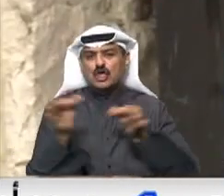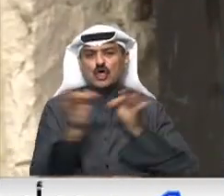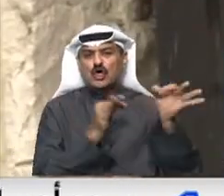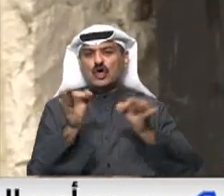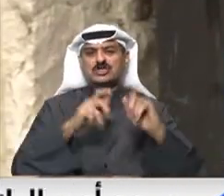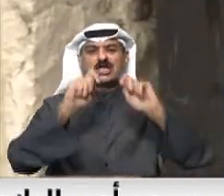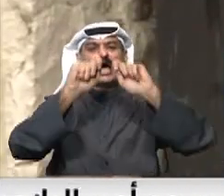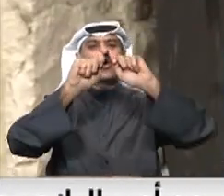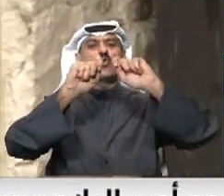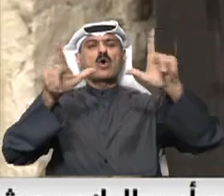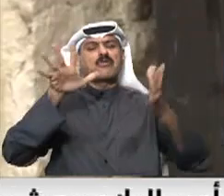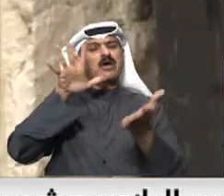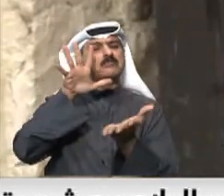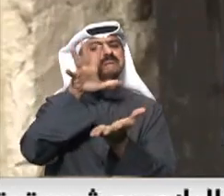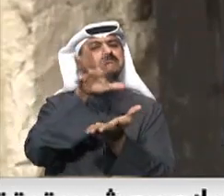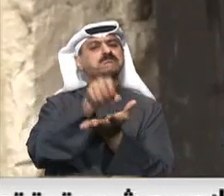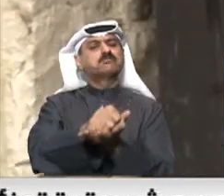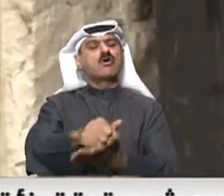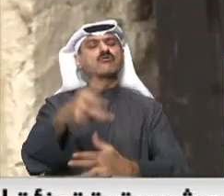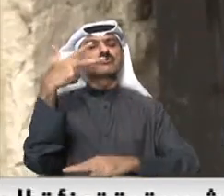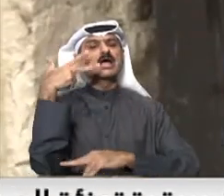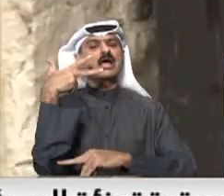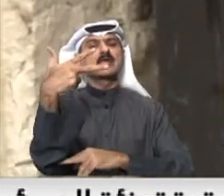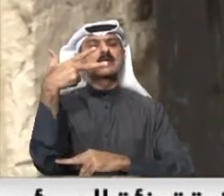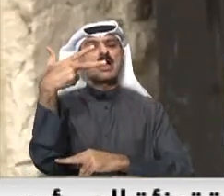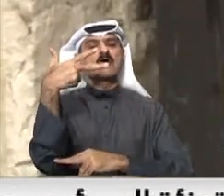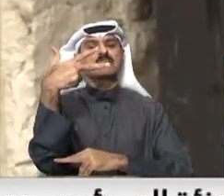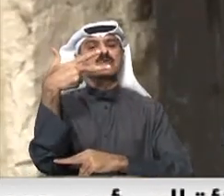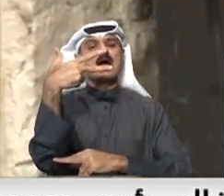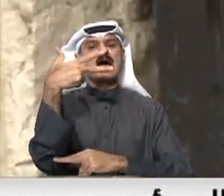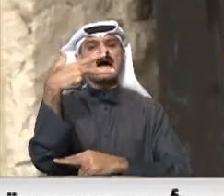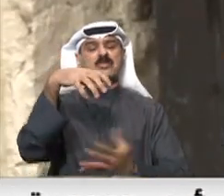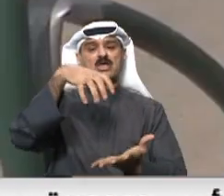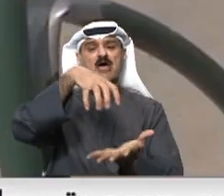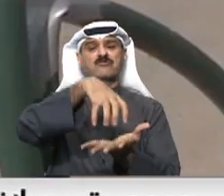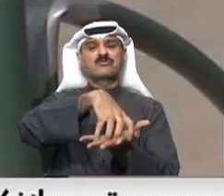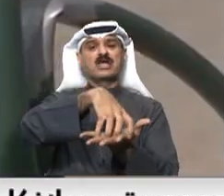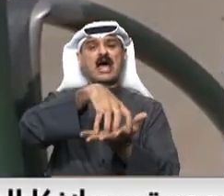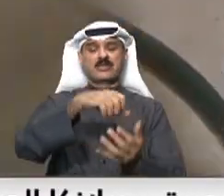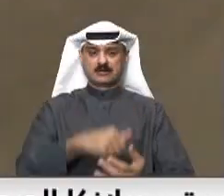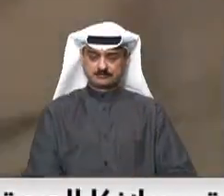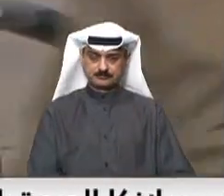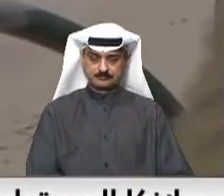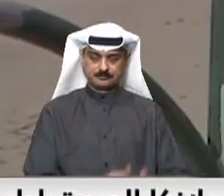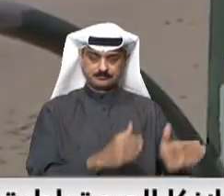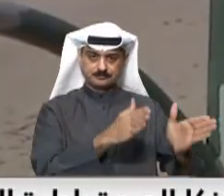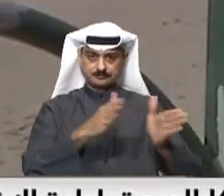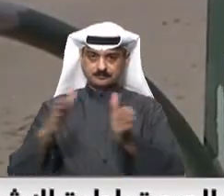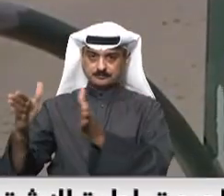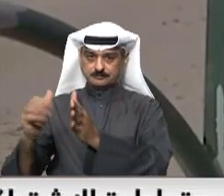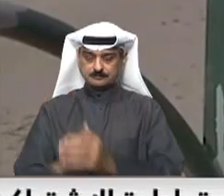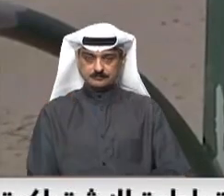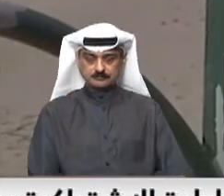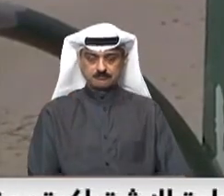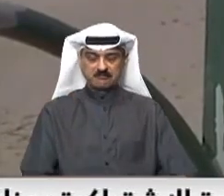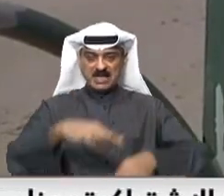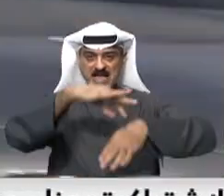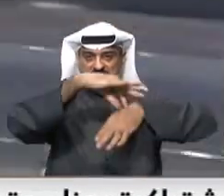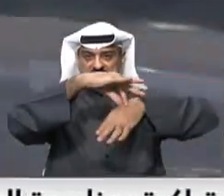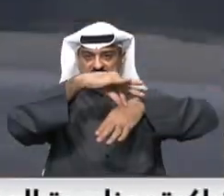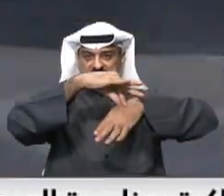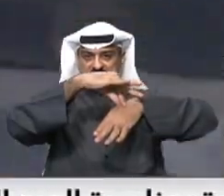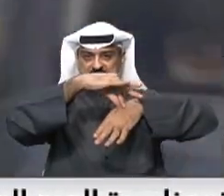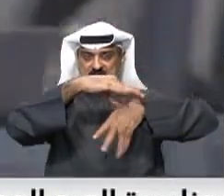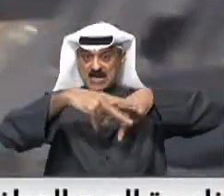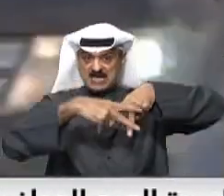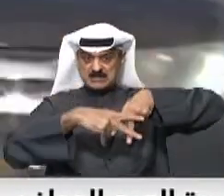التامة عليه وإقامة الهيكل الثالث المزعوم. ولم تقتصر اعتداءات المستوطنين في القدس